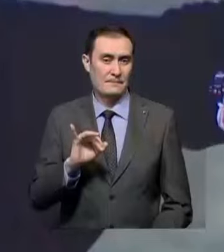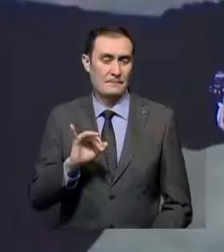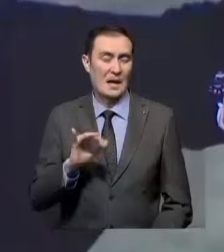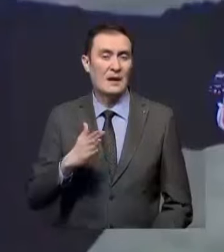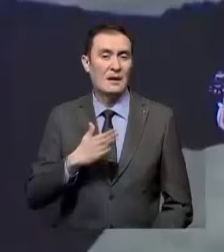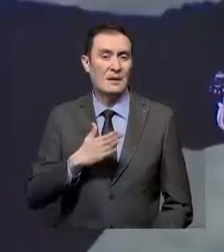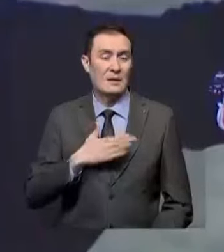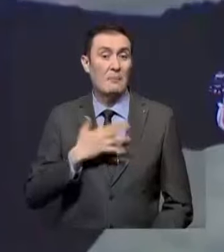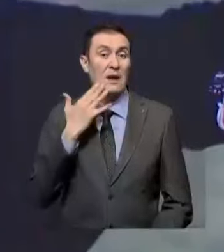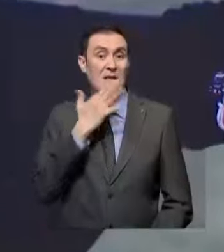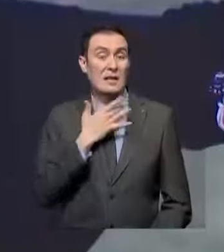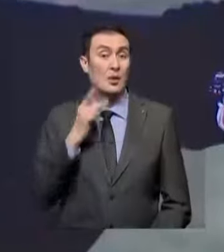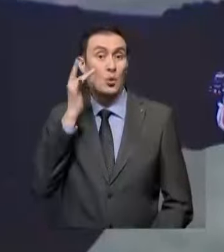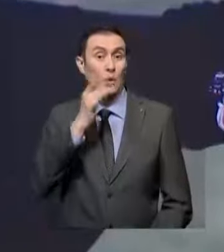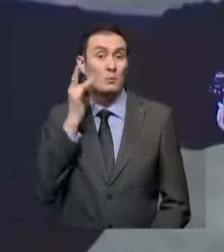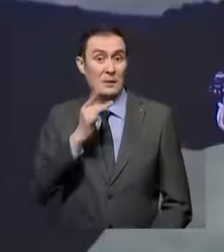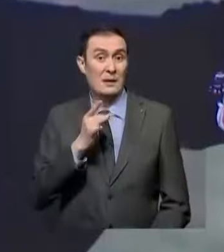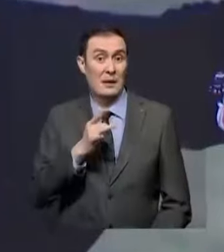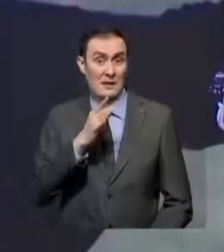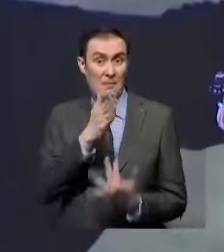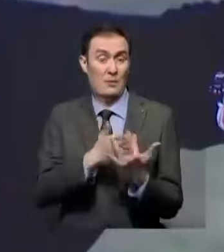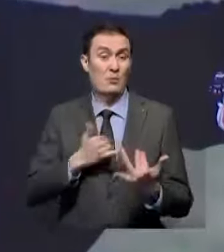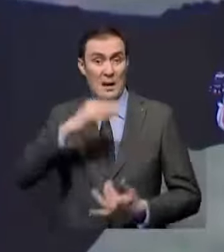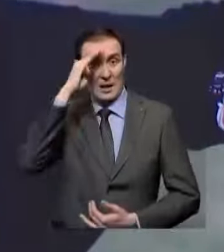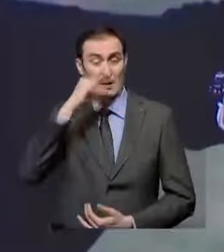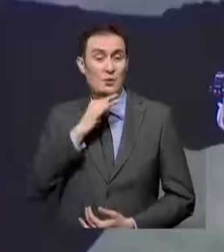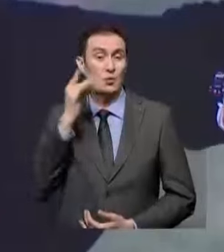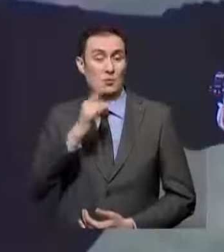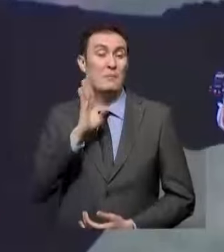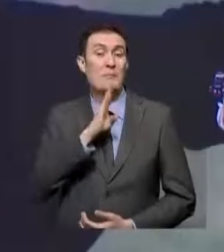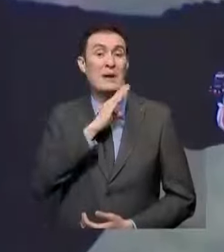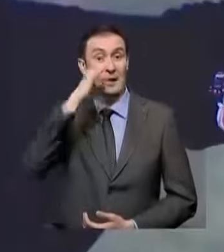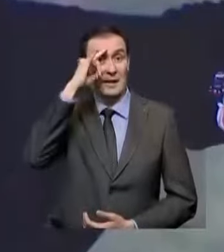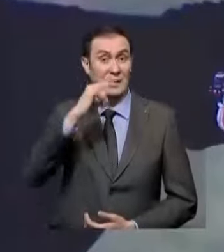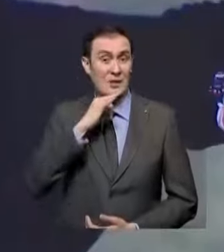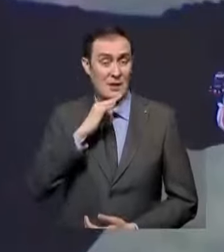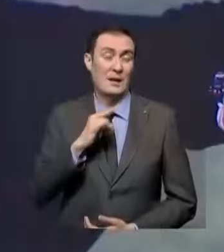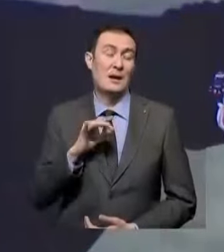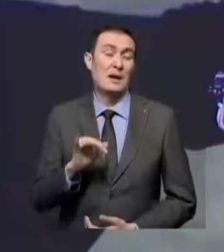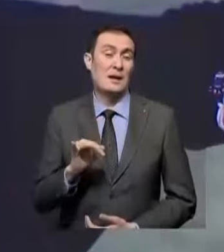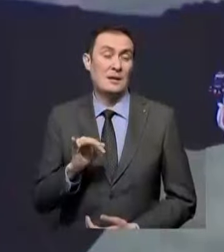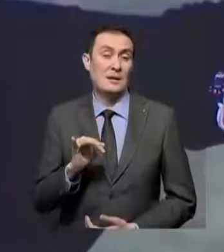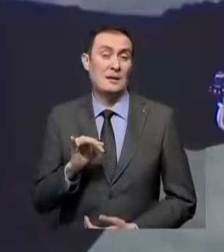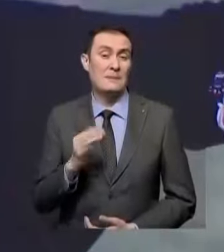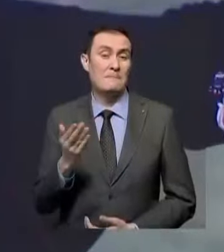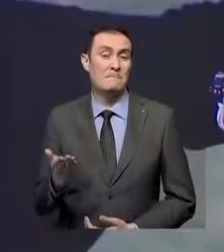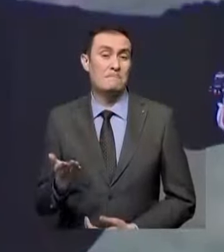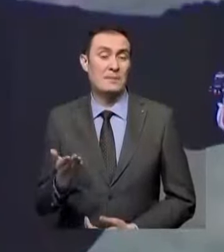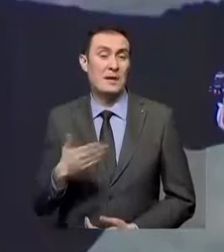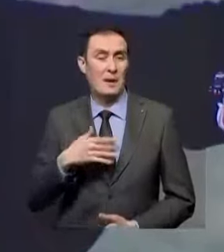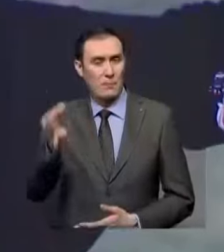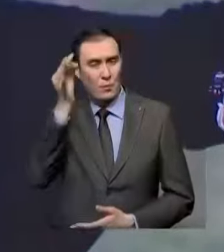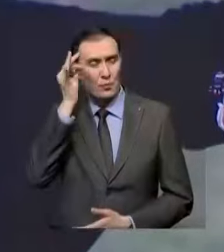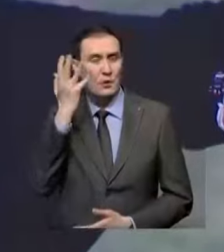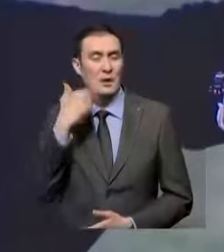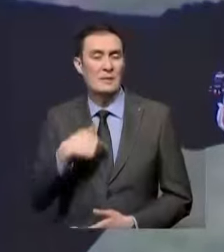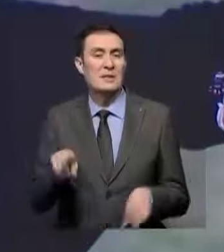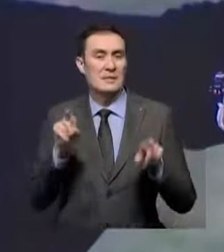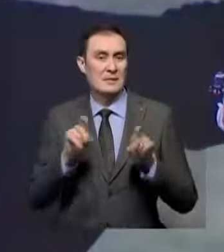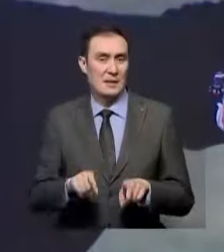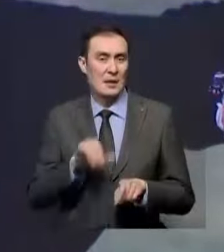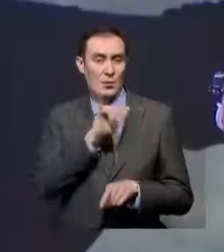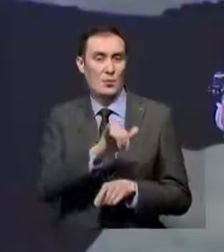Я по национальности румынка, метиска, у меня отец румын, мама казашка, да. И этот, я помню, как-то мы сидели